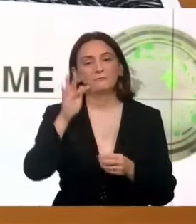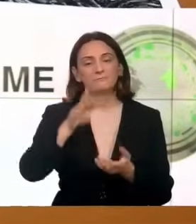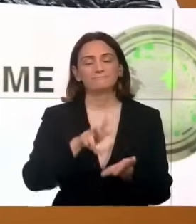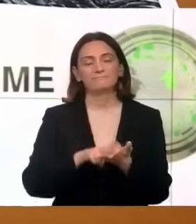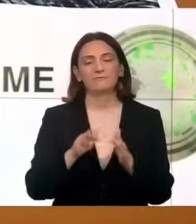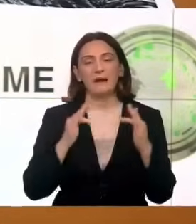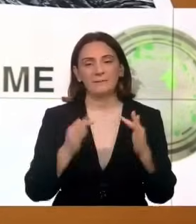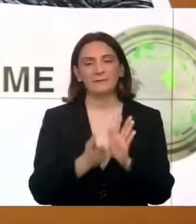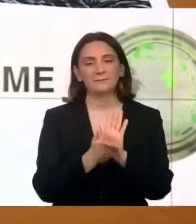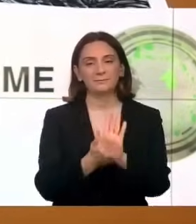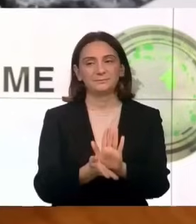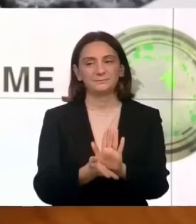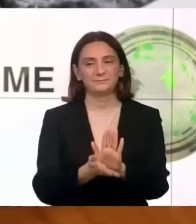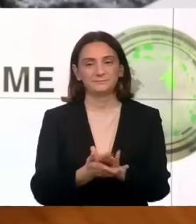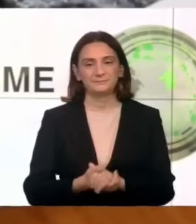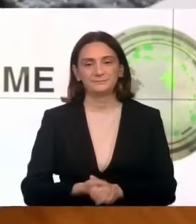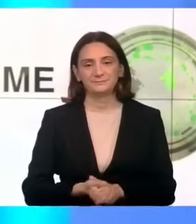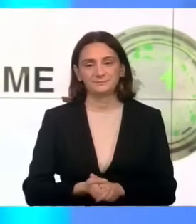së njeriut.